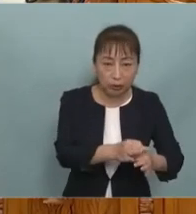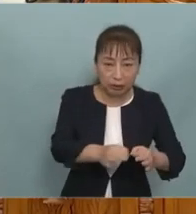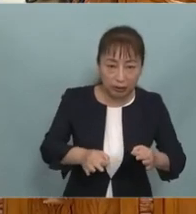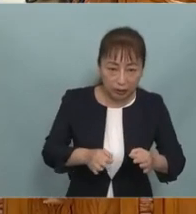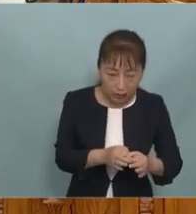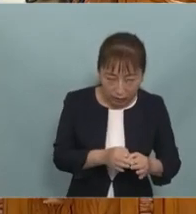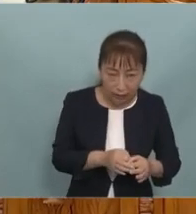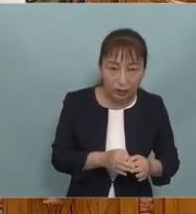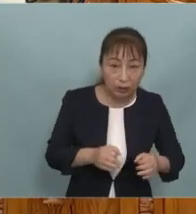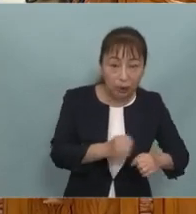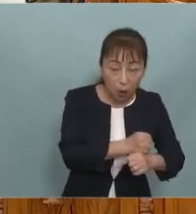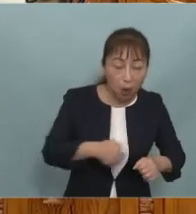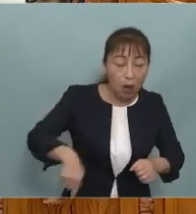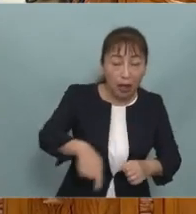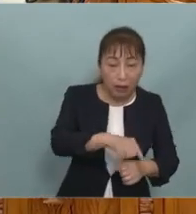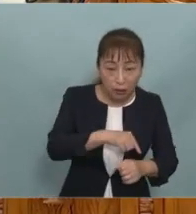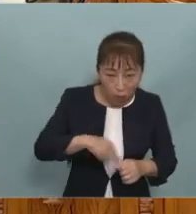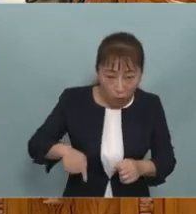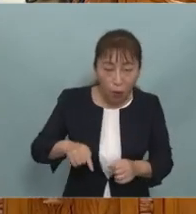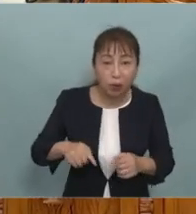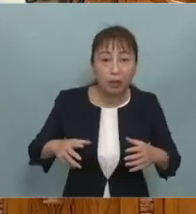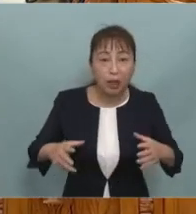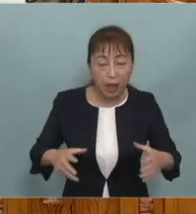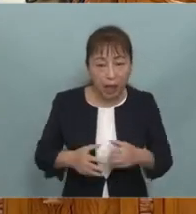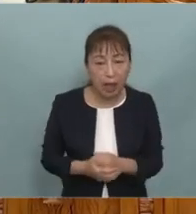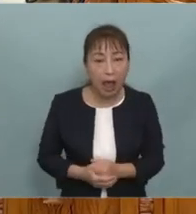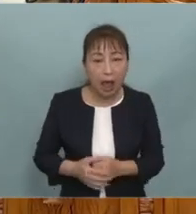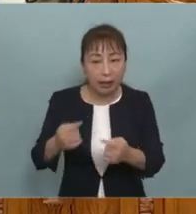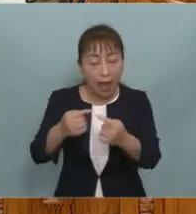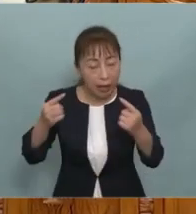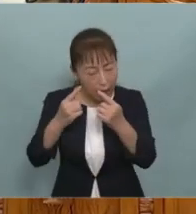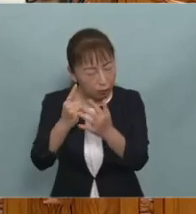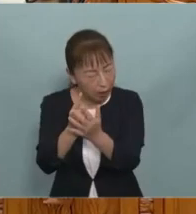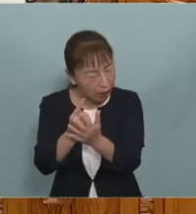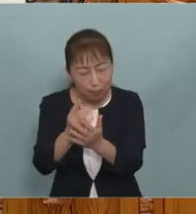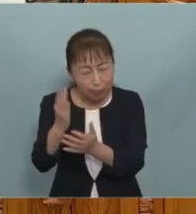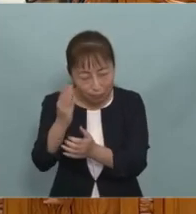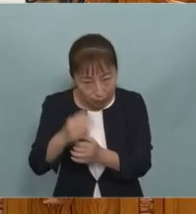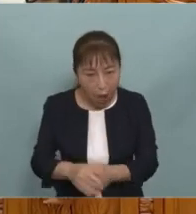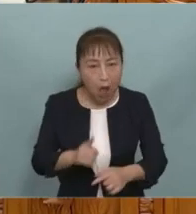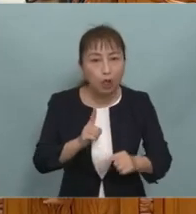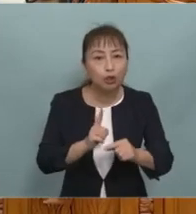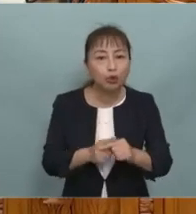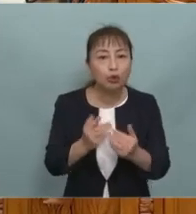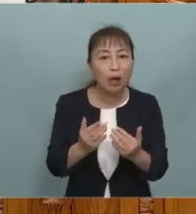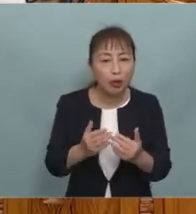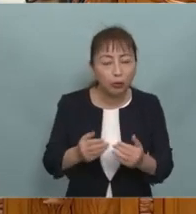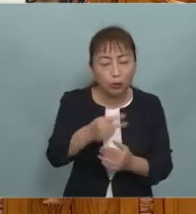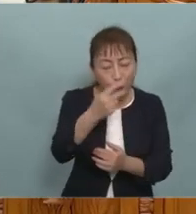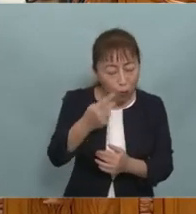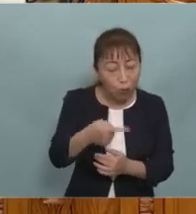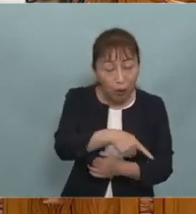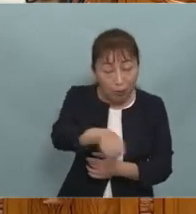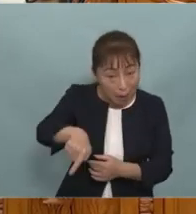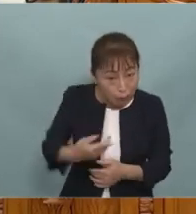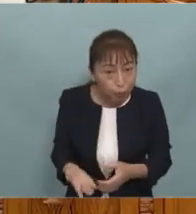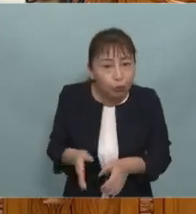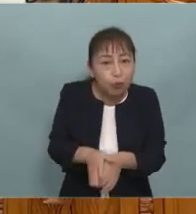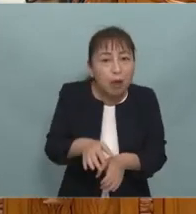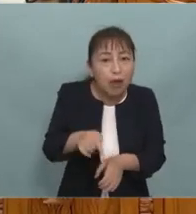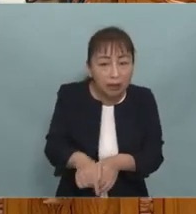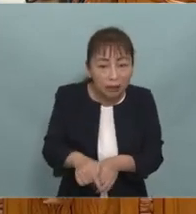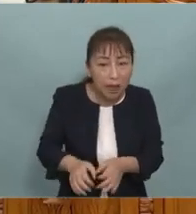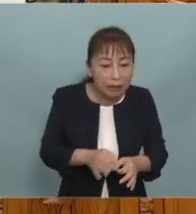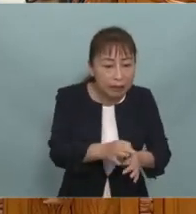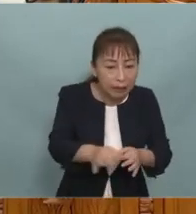機関大学だけではなく中学校高等学校も含めた教育機関金融機関労働者の